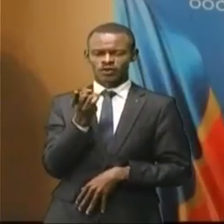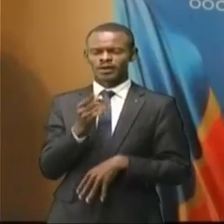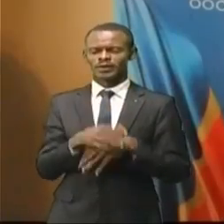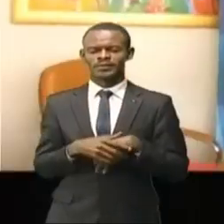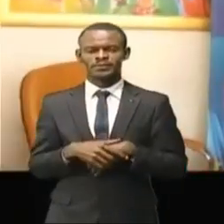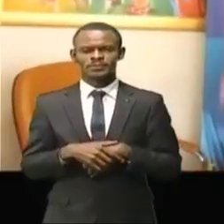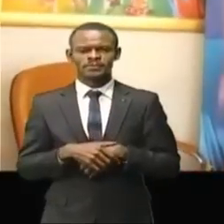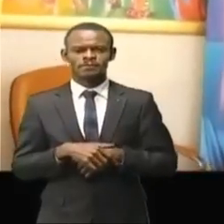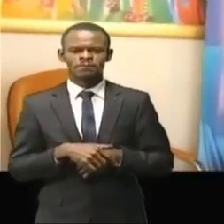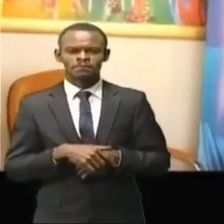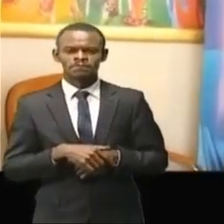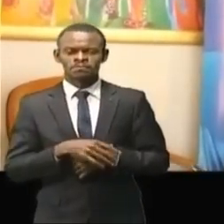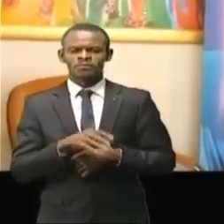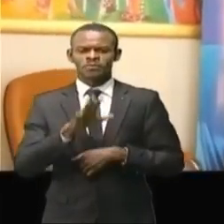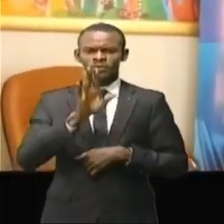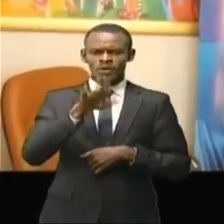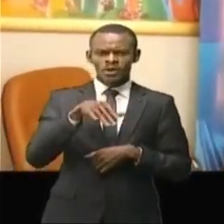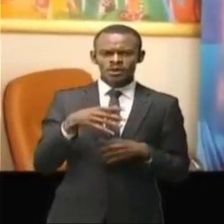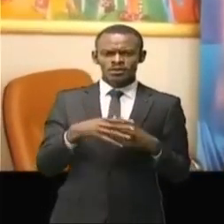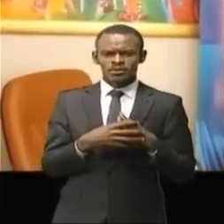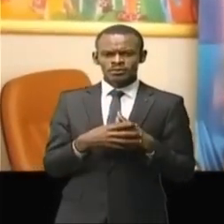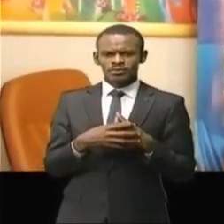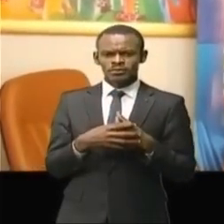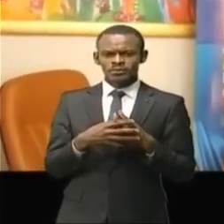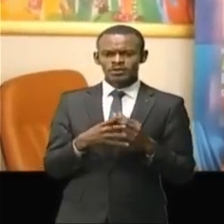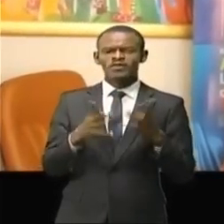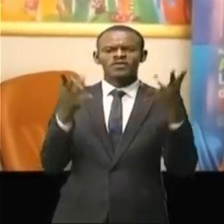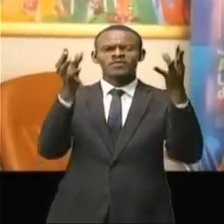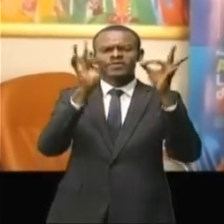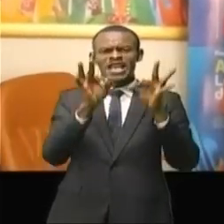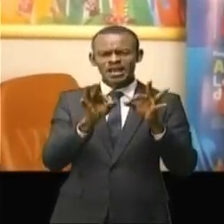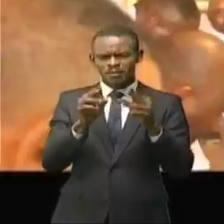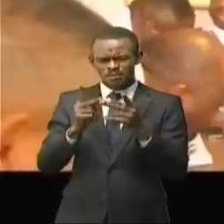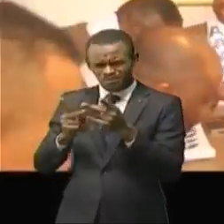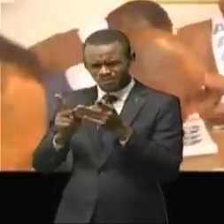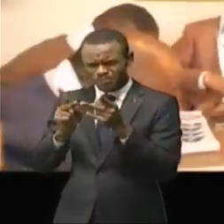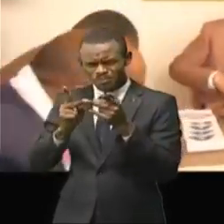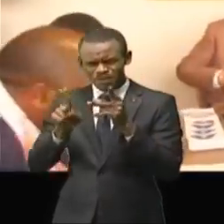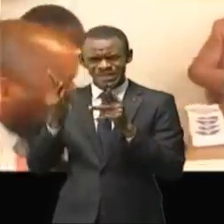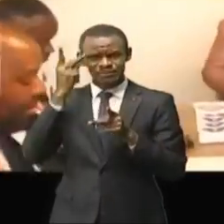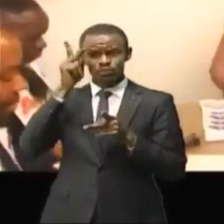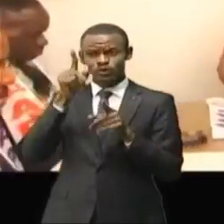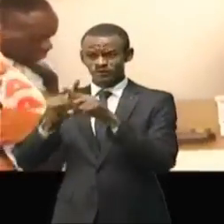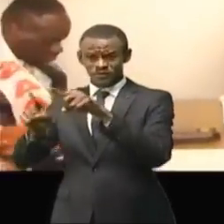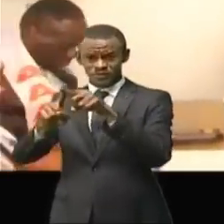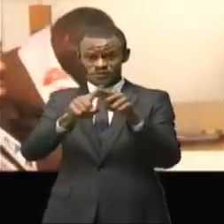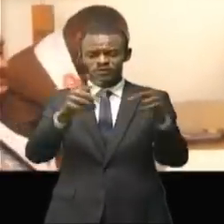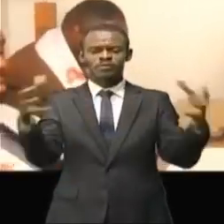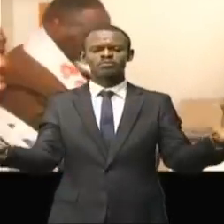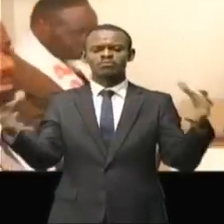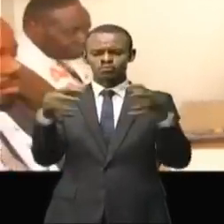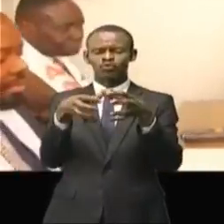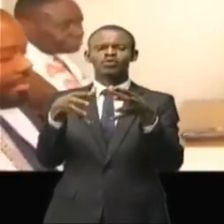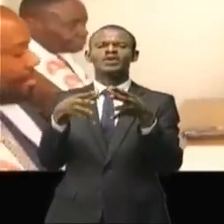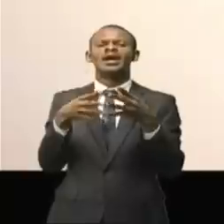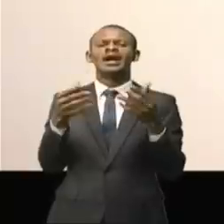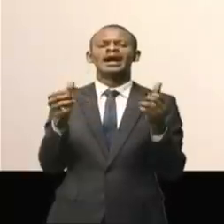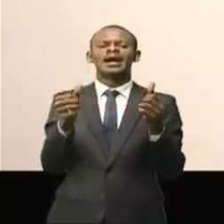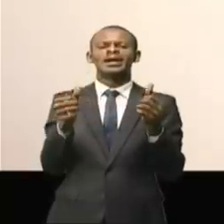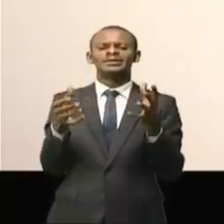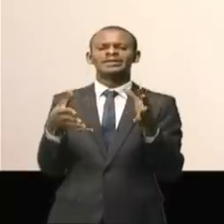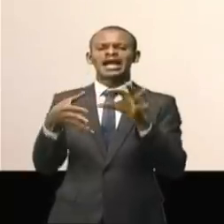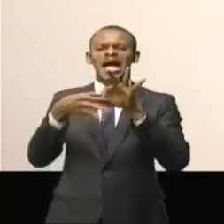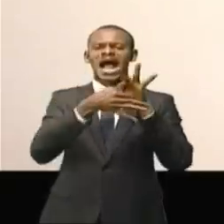afflue au sein de l'Alliance des acteurs attachés au peuple attiré par les valeurs certaines que prendre ses regroupements politiques Thomas loubanga